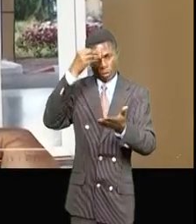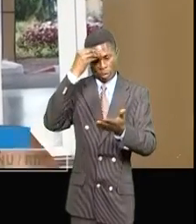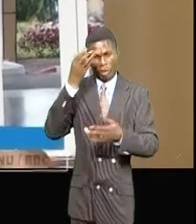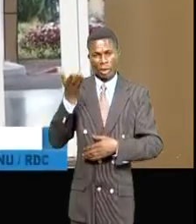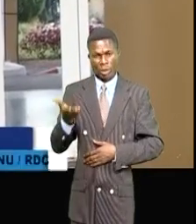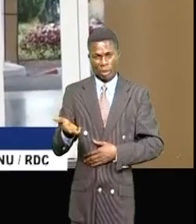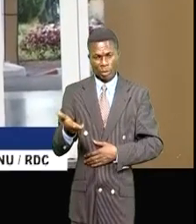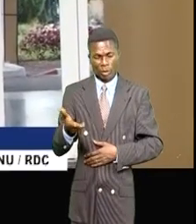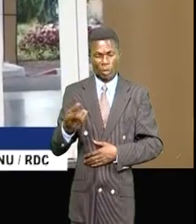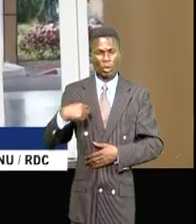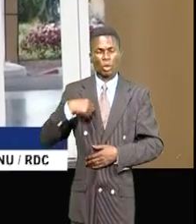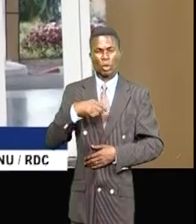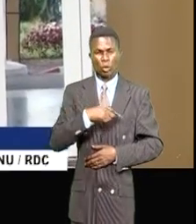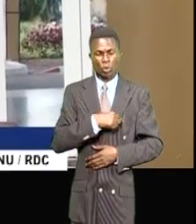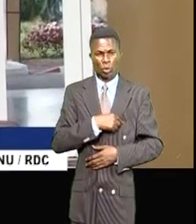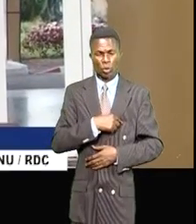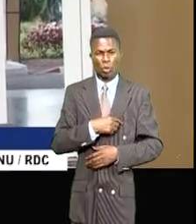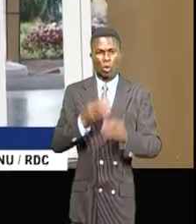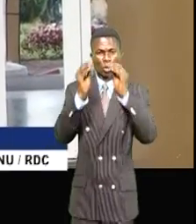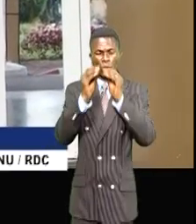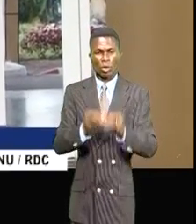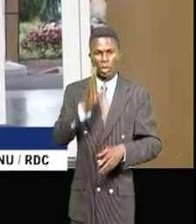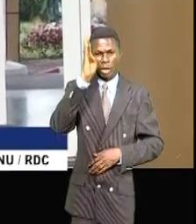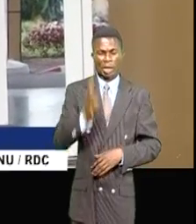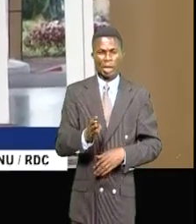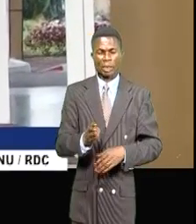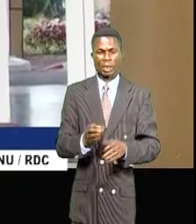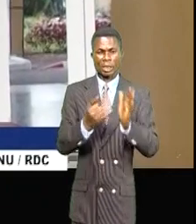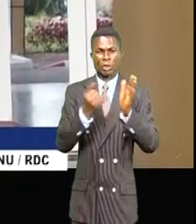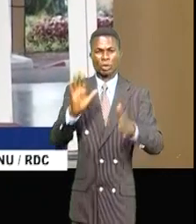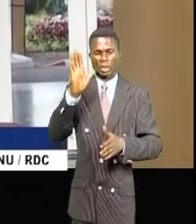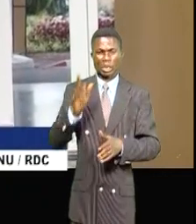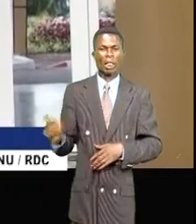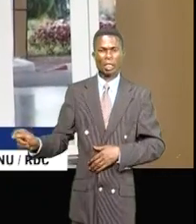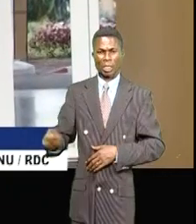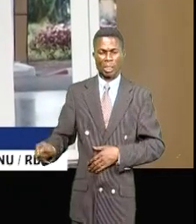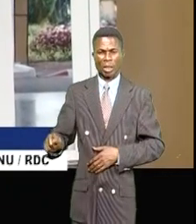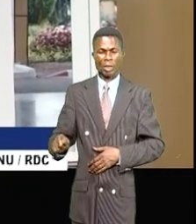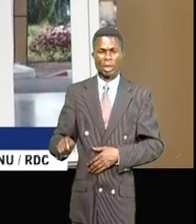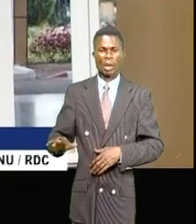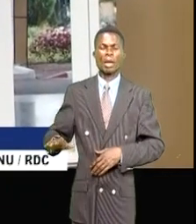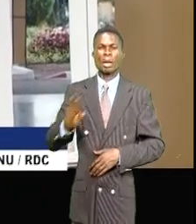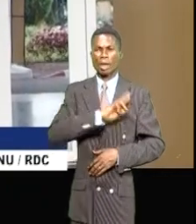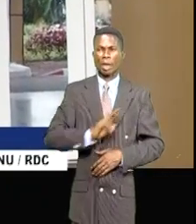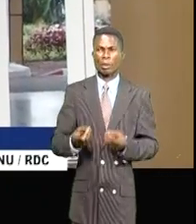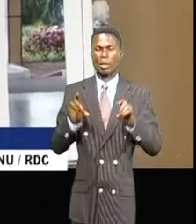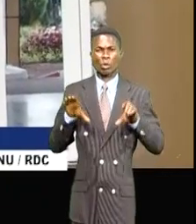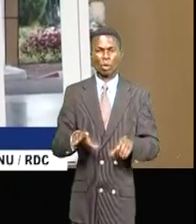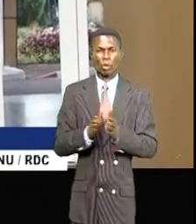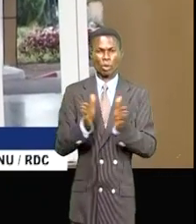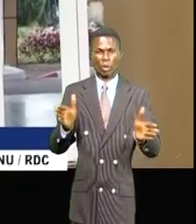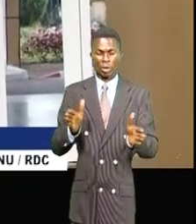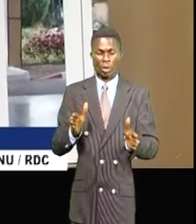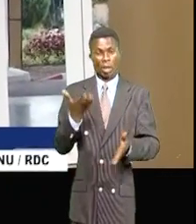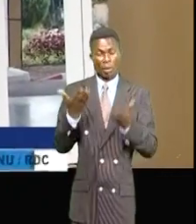procurées, on a 465 territoires dans la République démocratique du Congo, si je